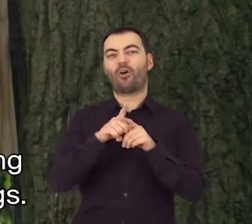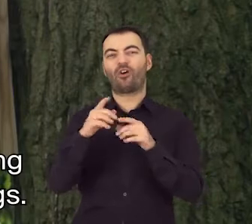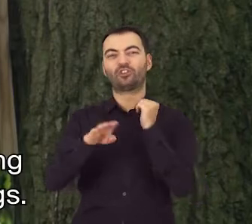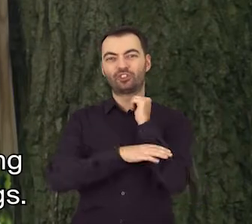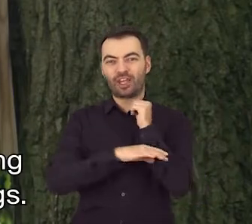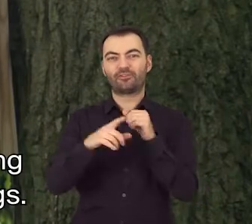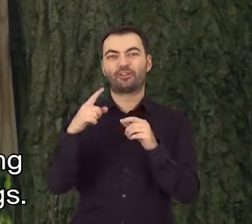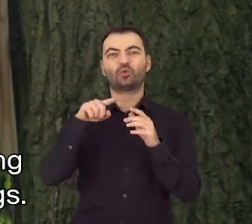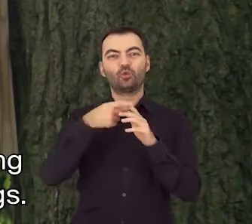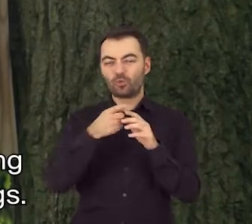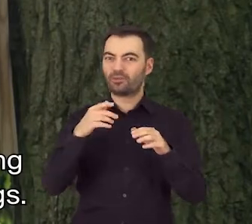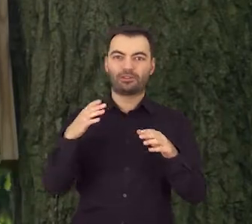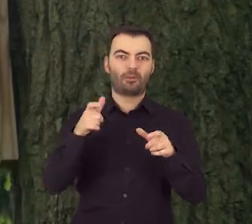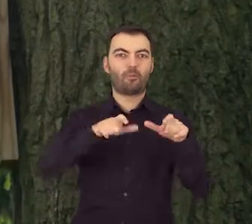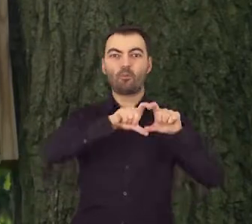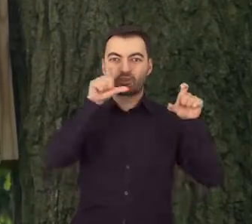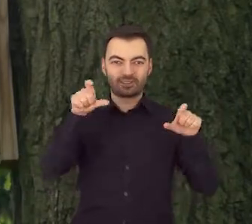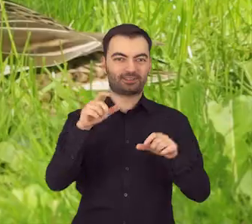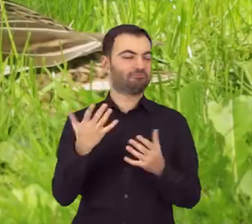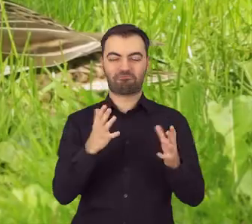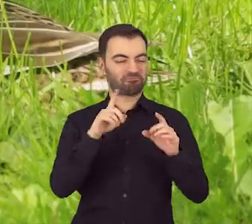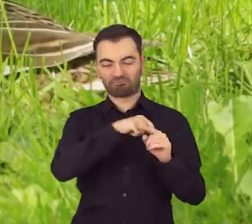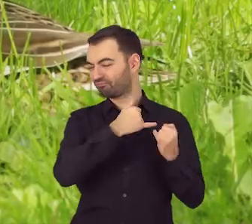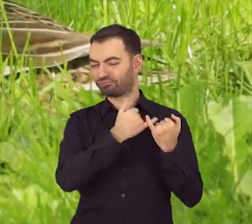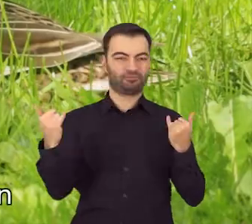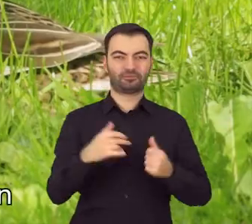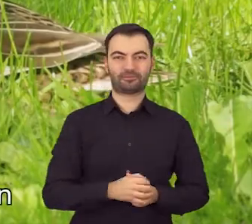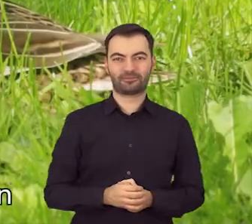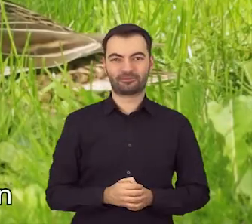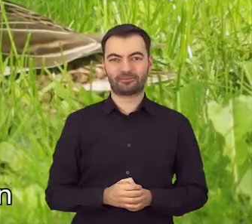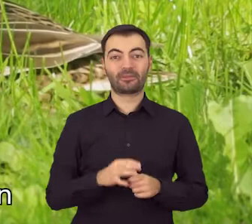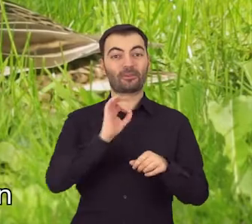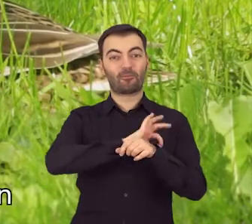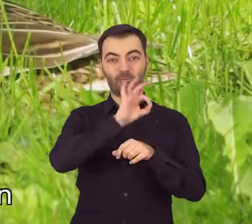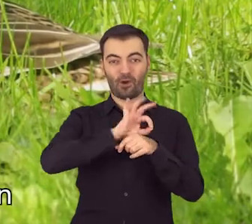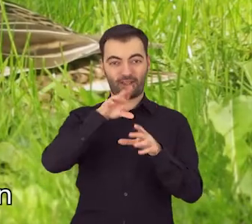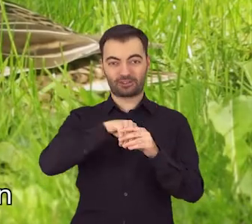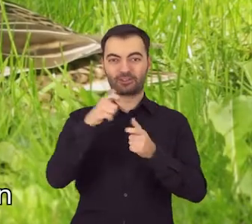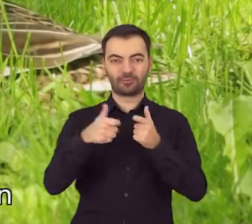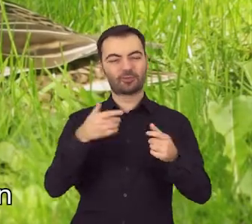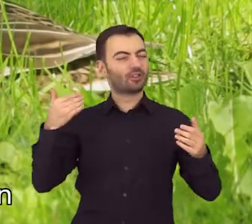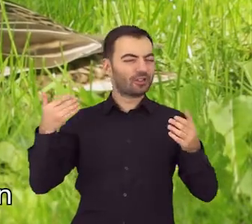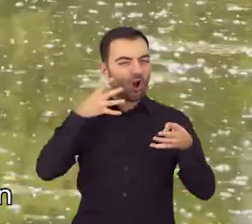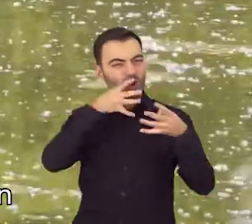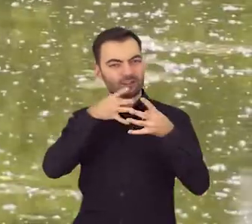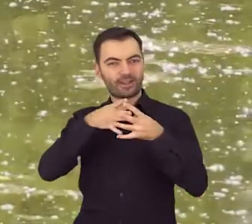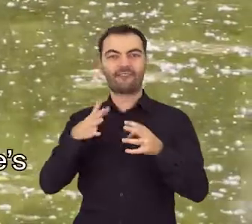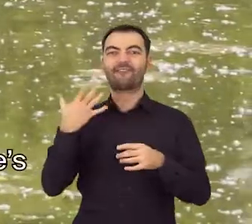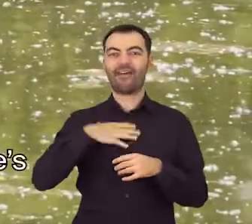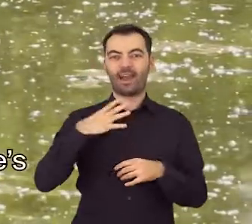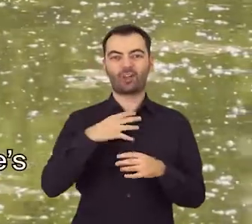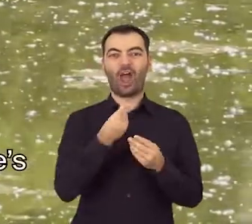w dziuplach, na drzewach i na budynkach. W ramach projektu dokonano również nowatorskiego oszacowania